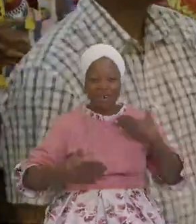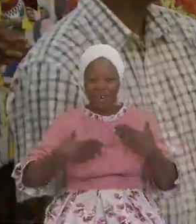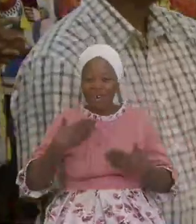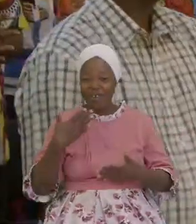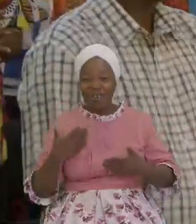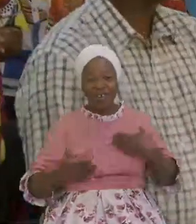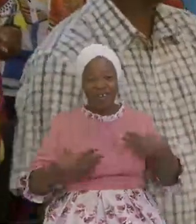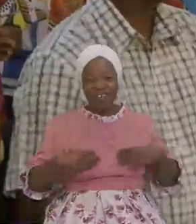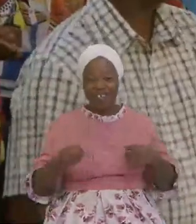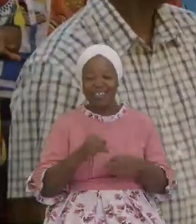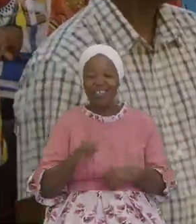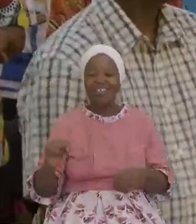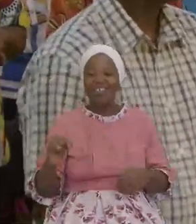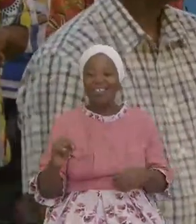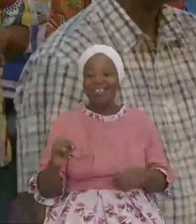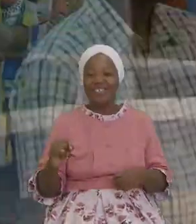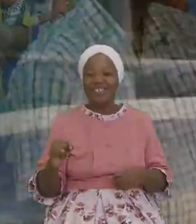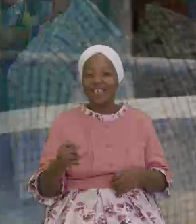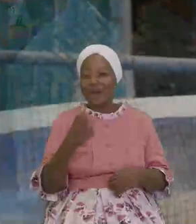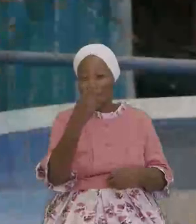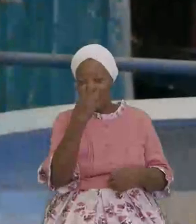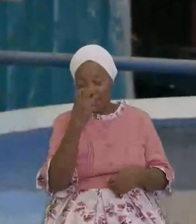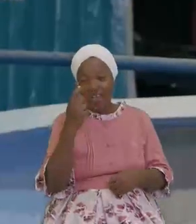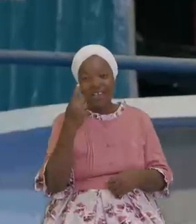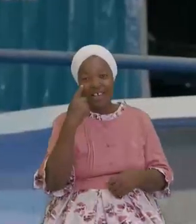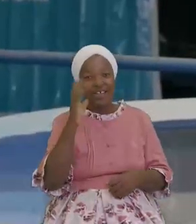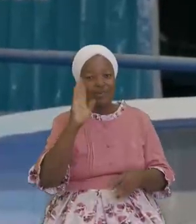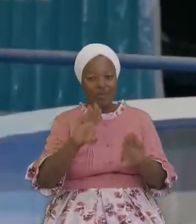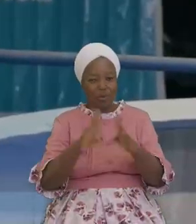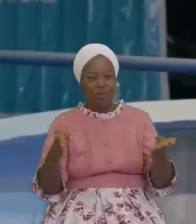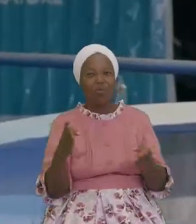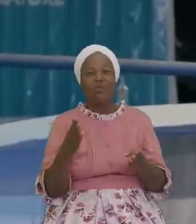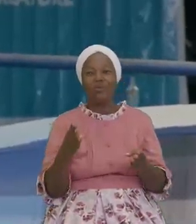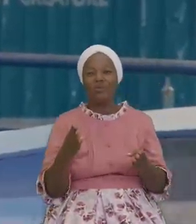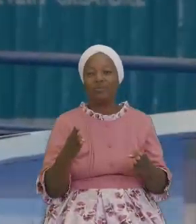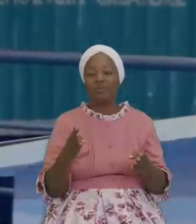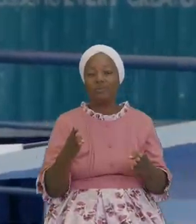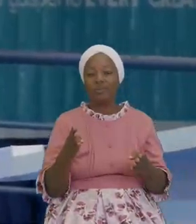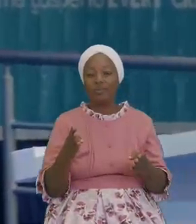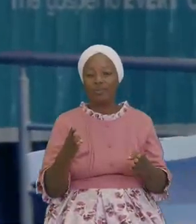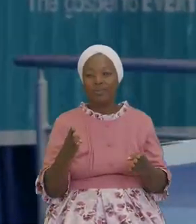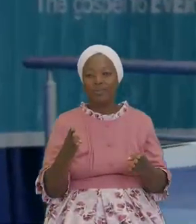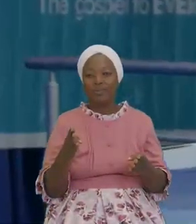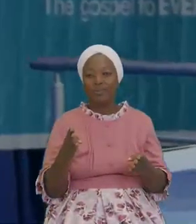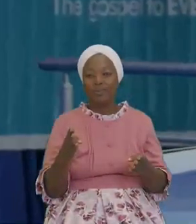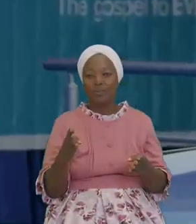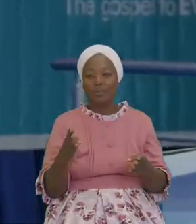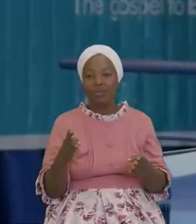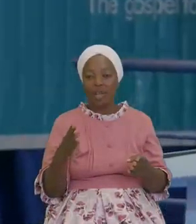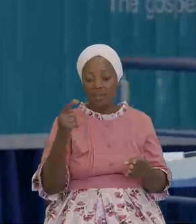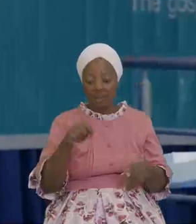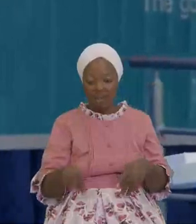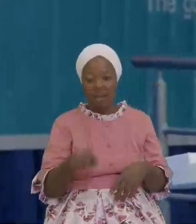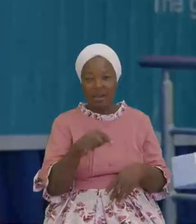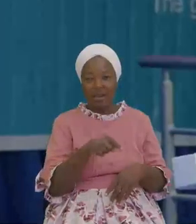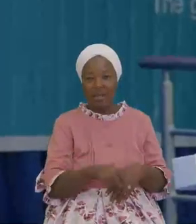abondante, la joie, la guérison, les yeux aveugles vont s'ouvrir.